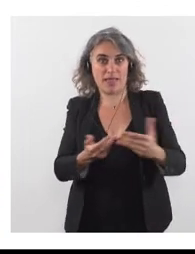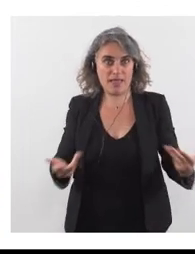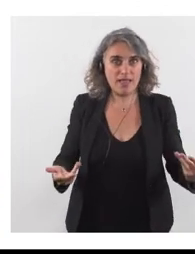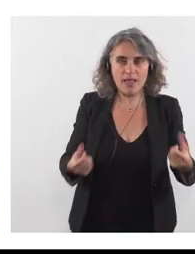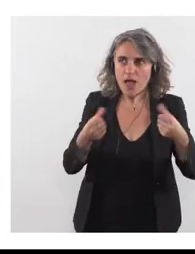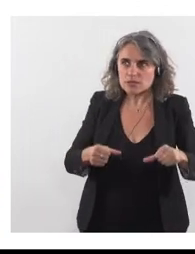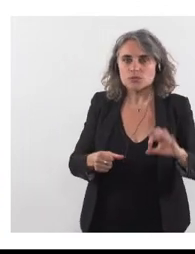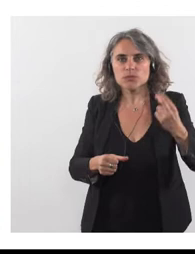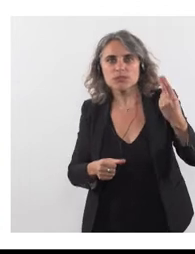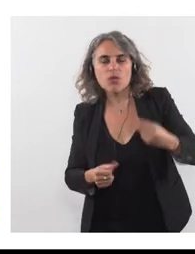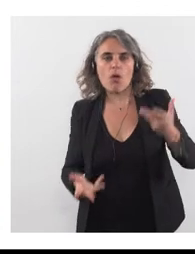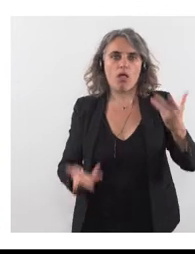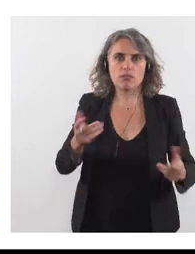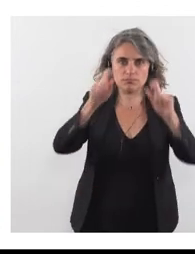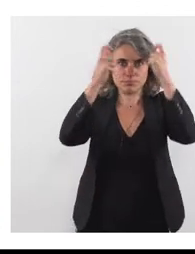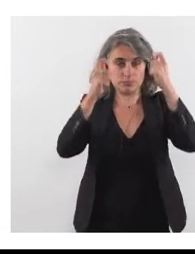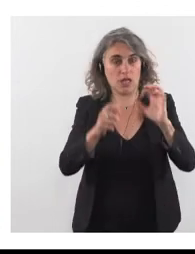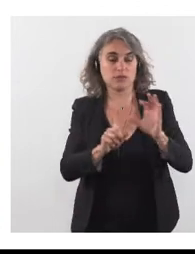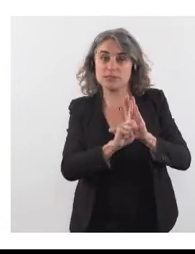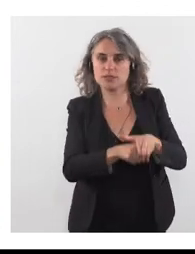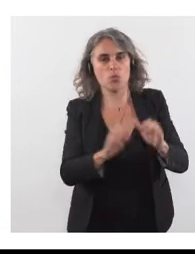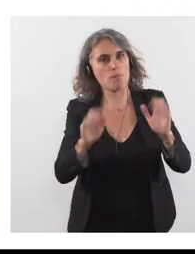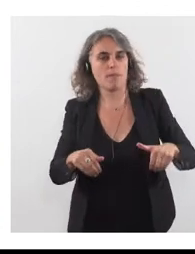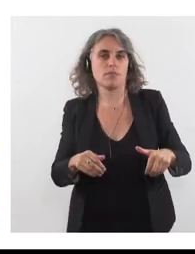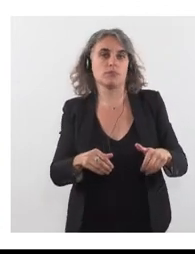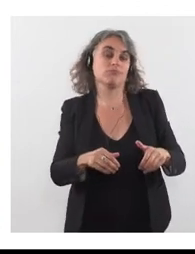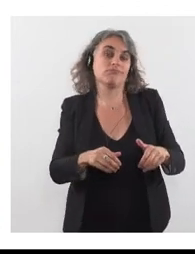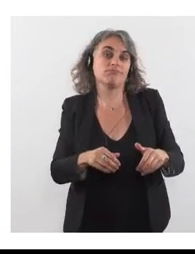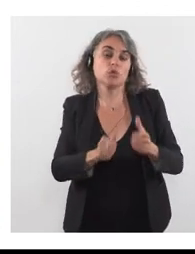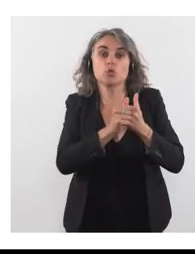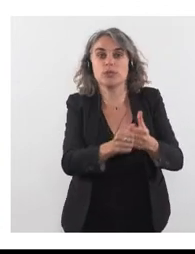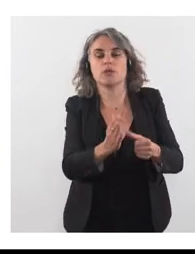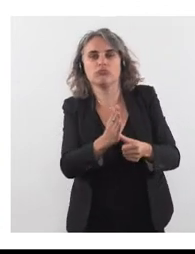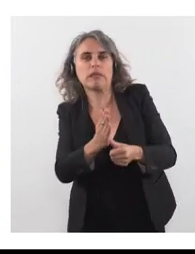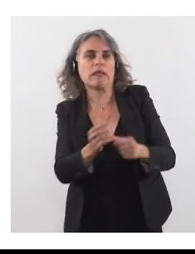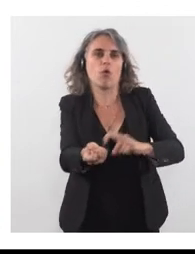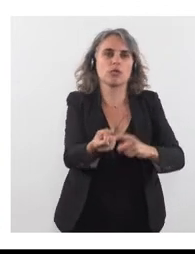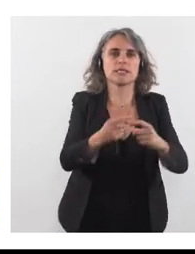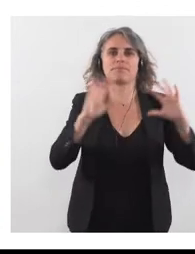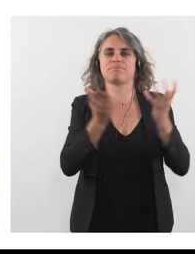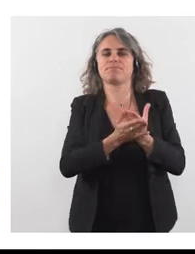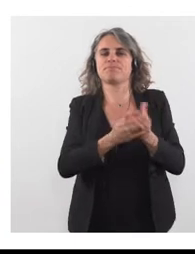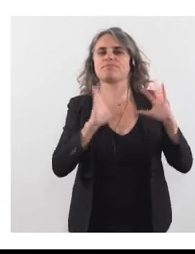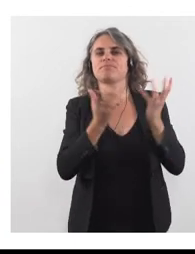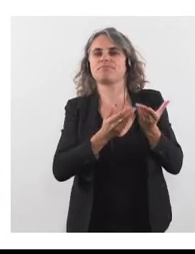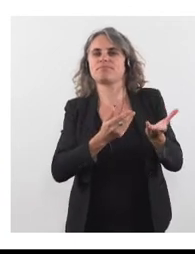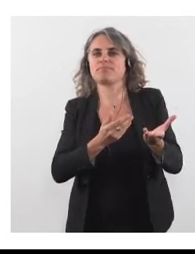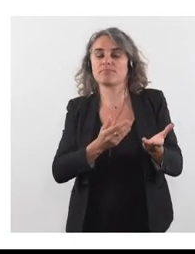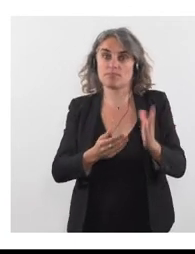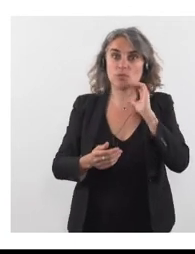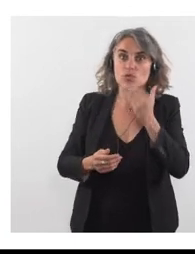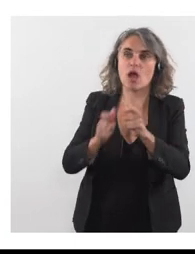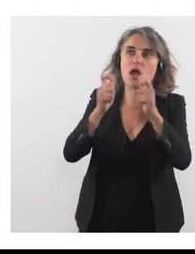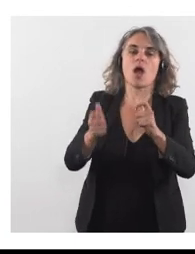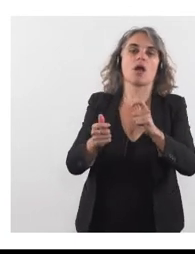tout le moins, c'est une discrimination indirecte sur base de la nationalité et de l'origine nationale. Et c'est comme ça que la